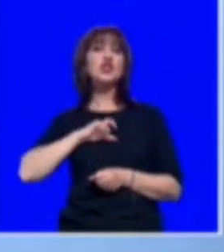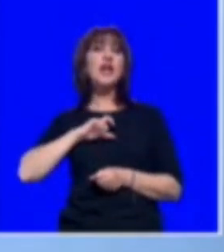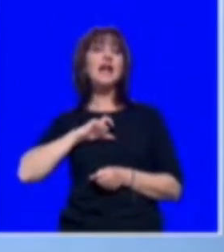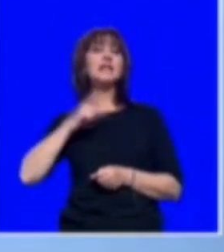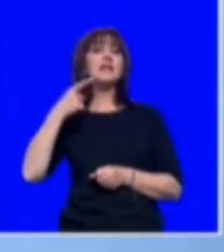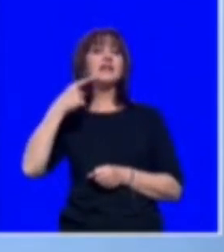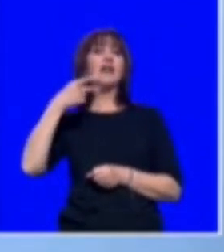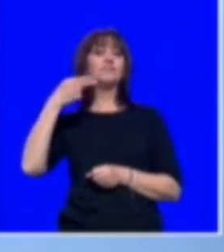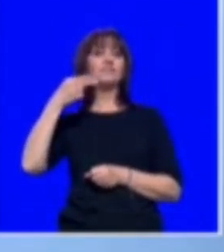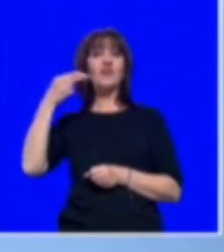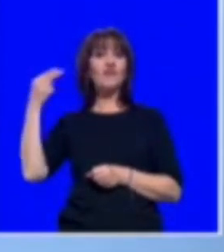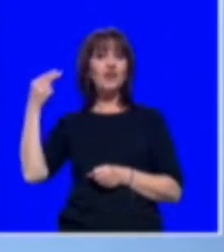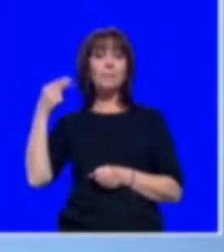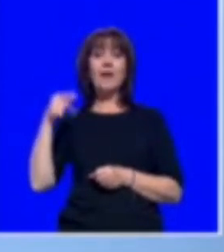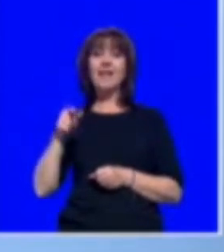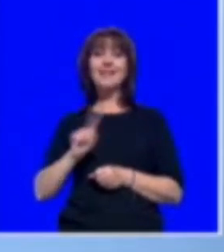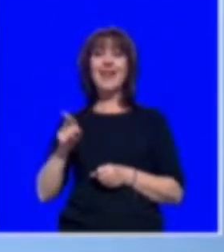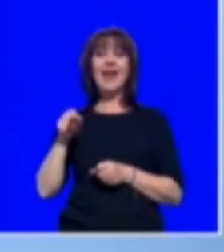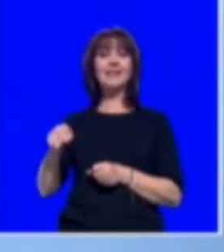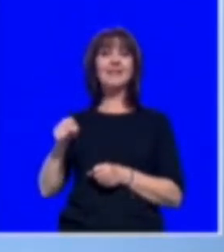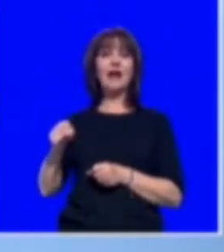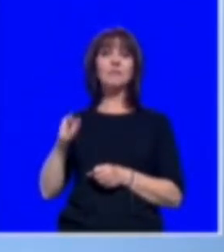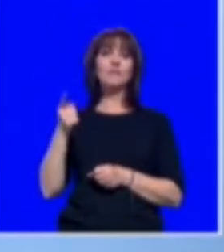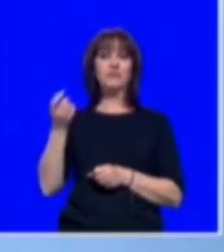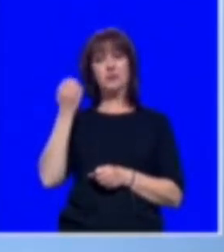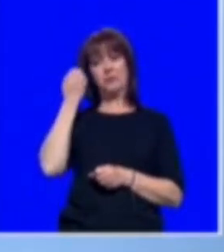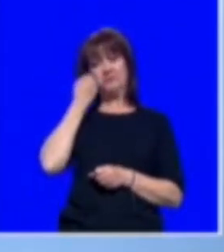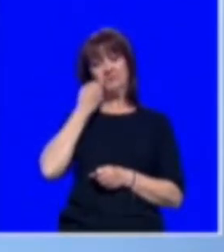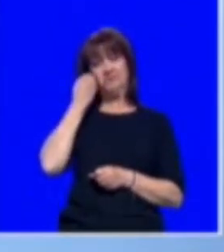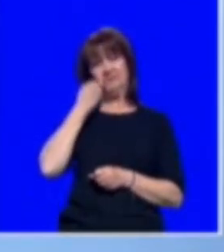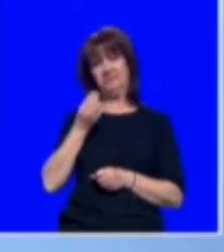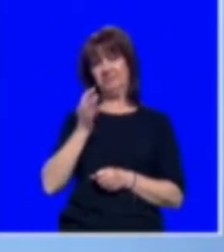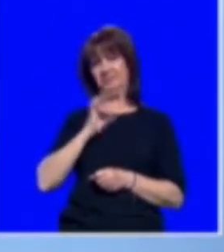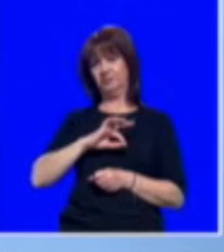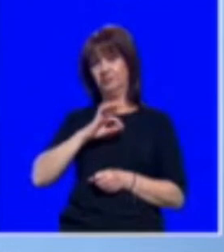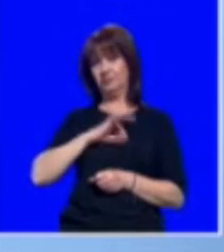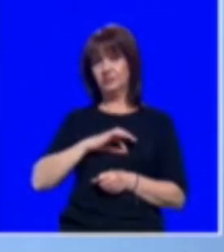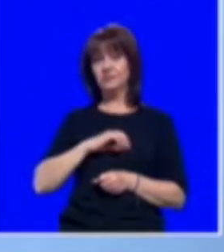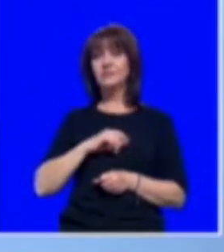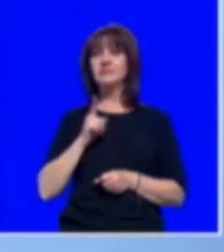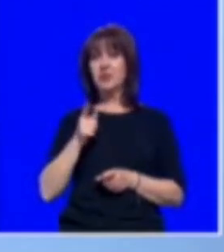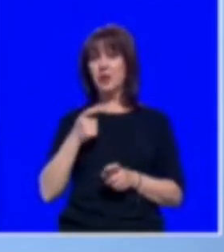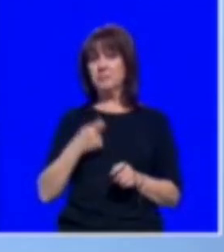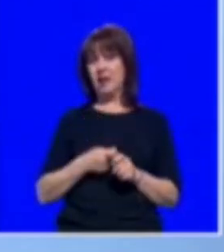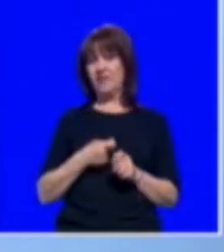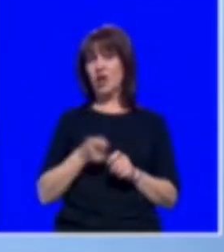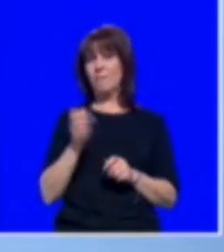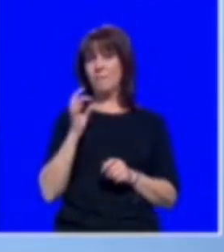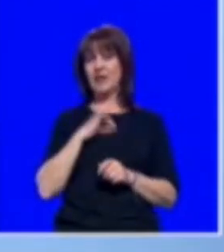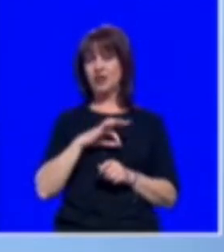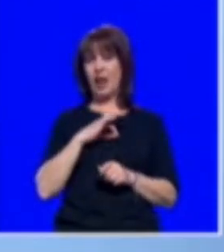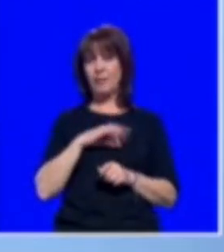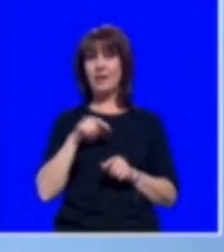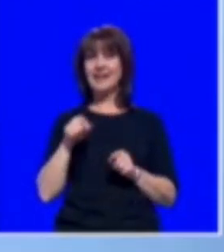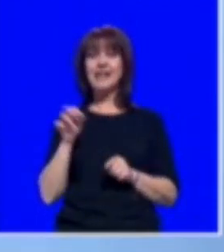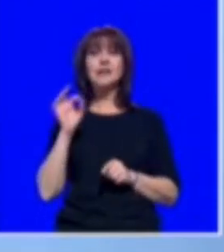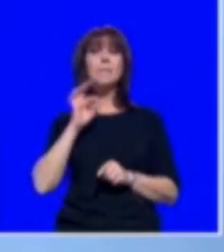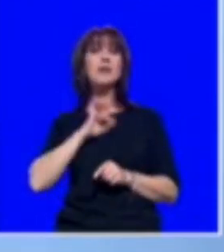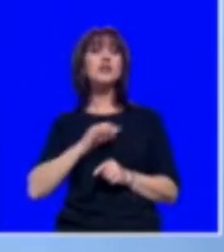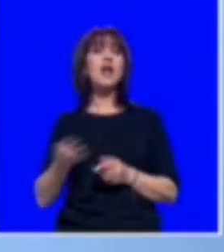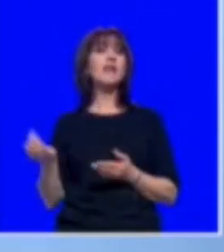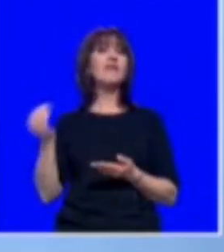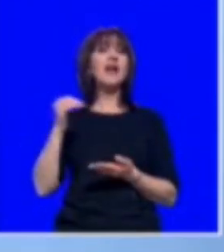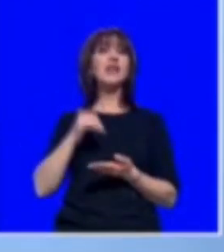фирма, концесионерът не е там, защото е благодетел, а защото трябва да формира печалба. Тази печалба идва